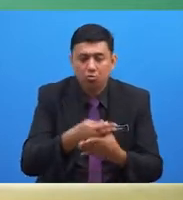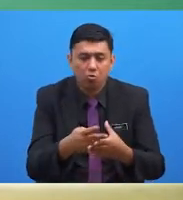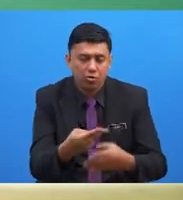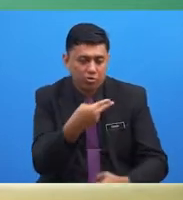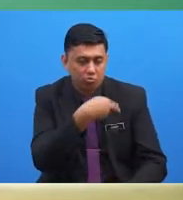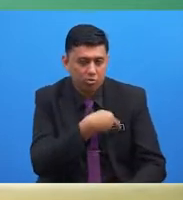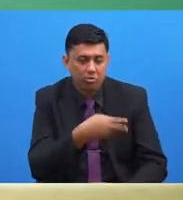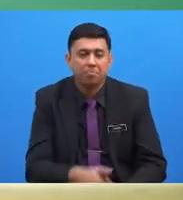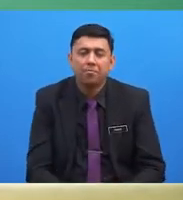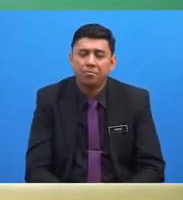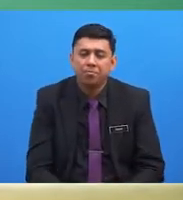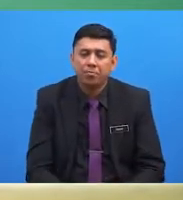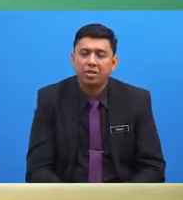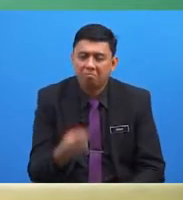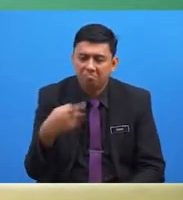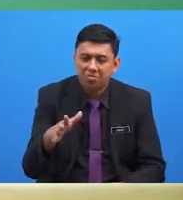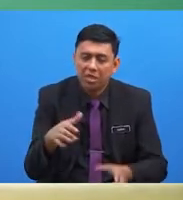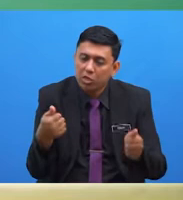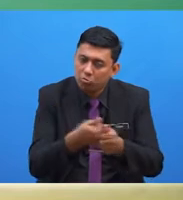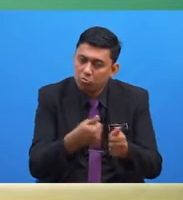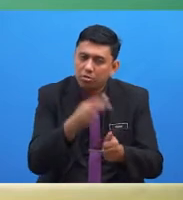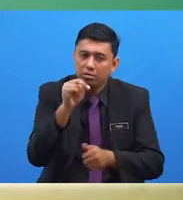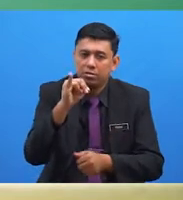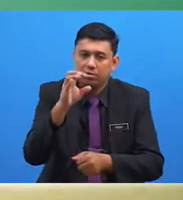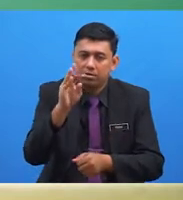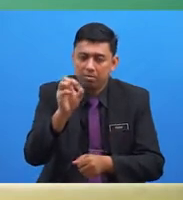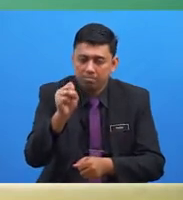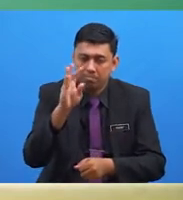mengikut nisbah yang telah dipersetujui bersama, iaitu